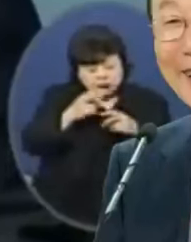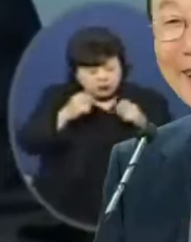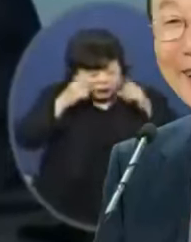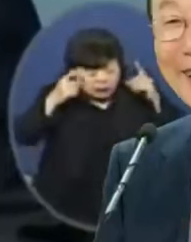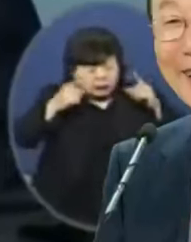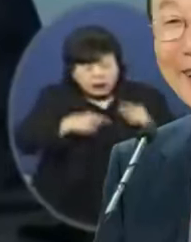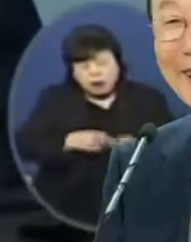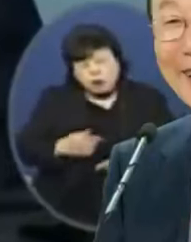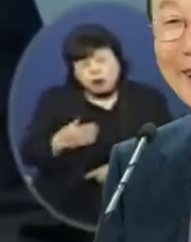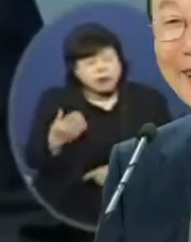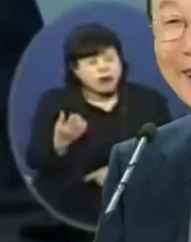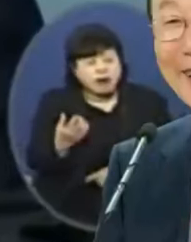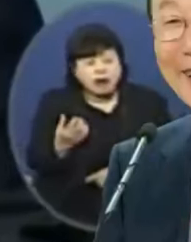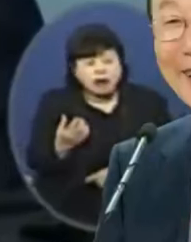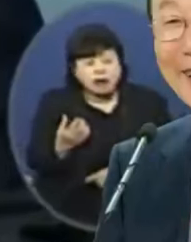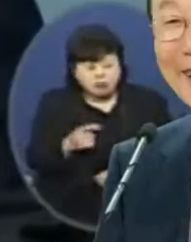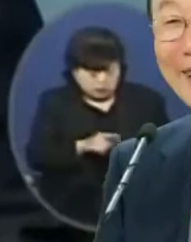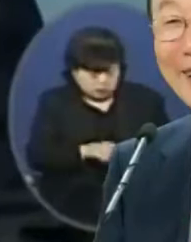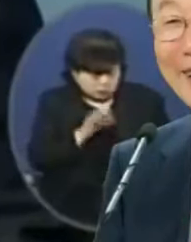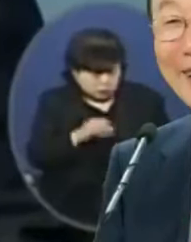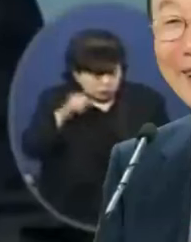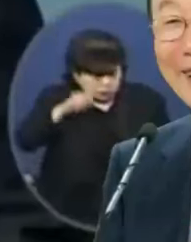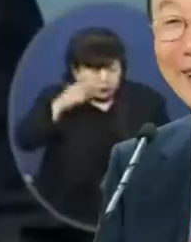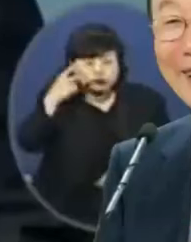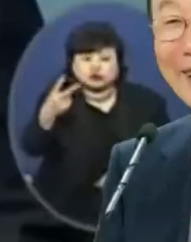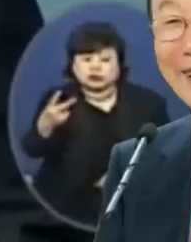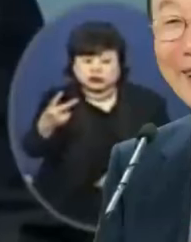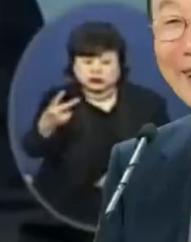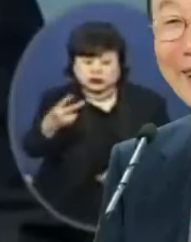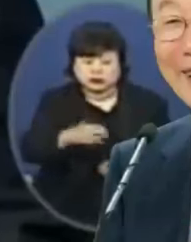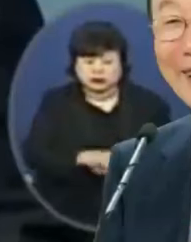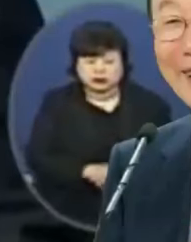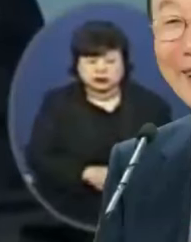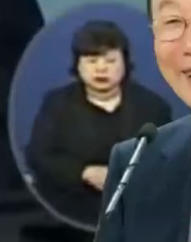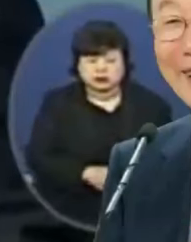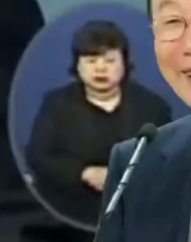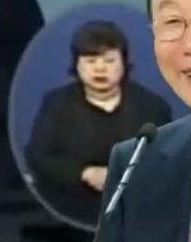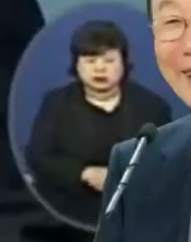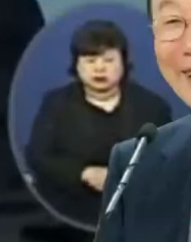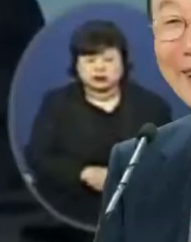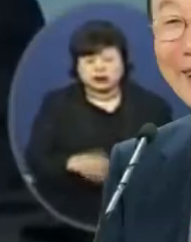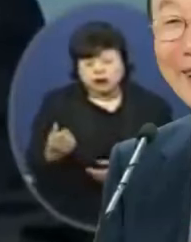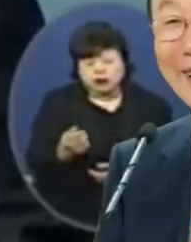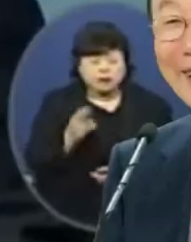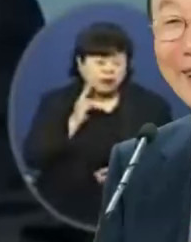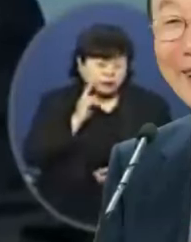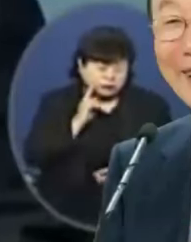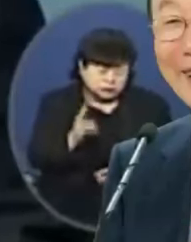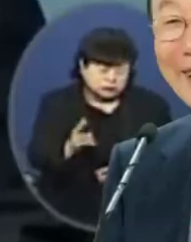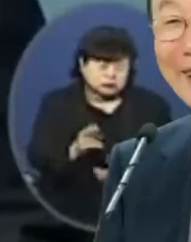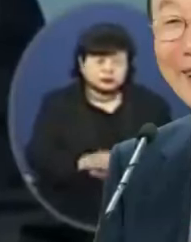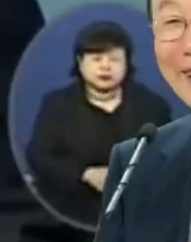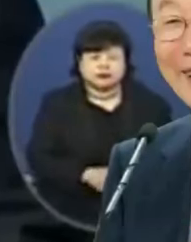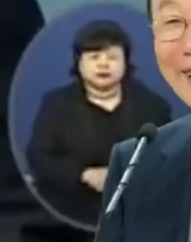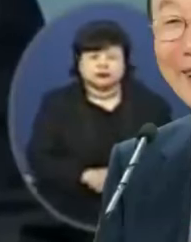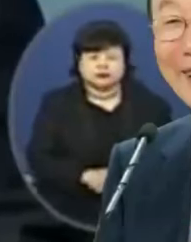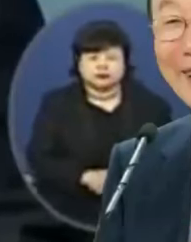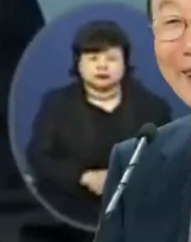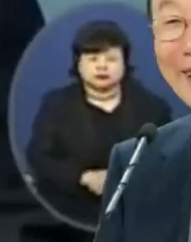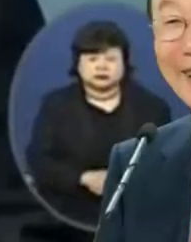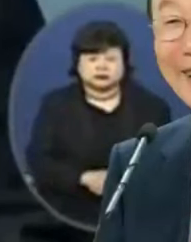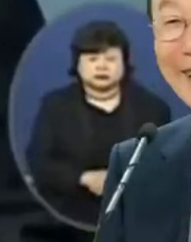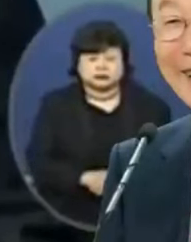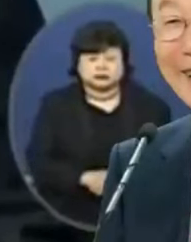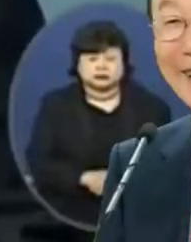아팠습니다. 시계를 보니까 새벽 2시쯤 됐는데 얼마나 아픈지 말로도 알 수 없어요. 어지간하면